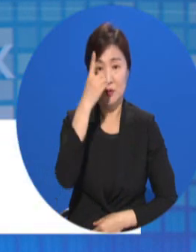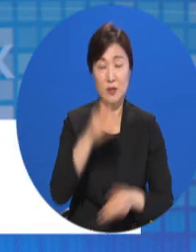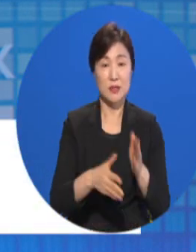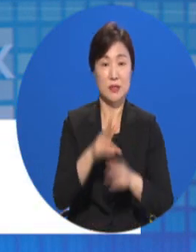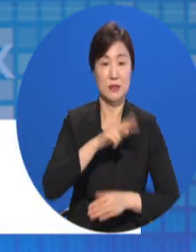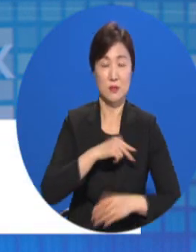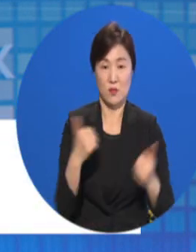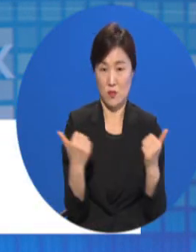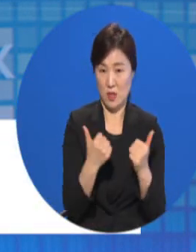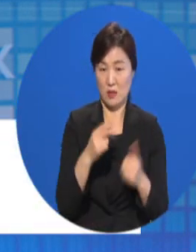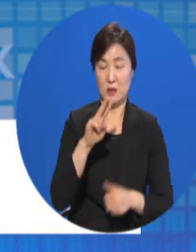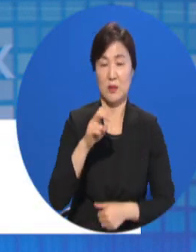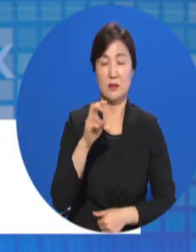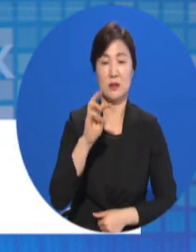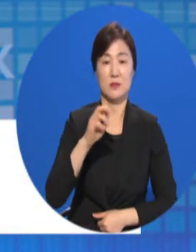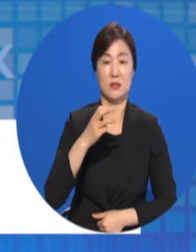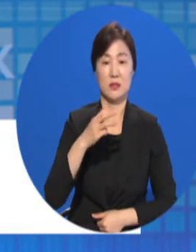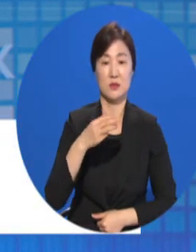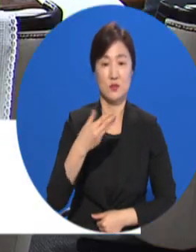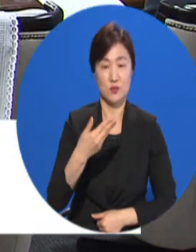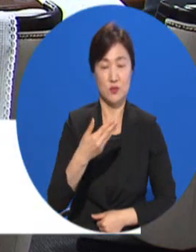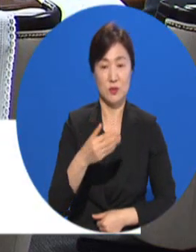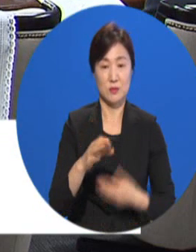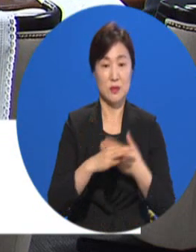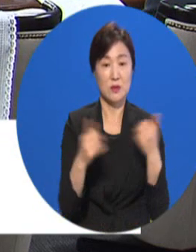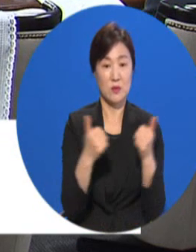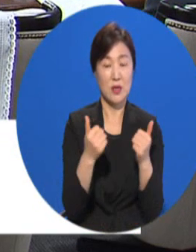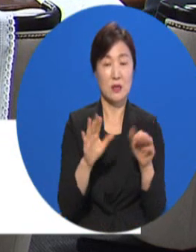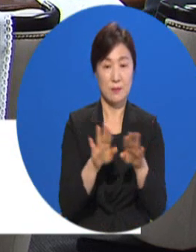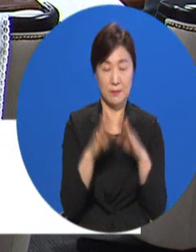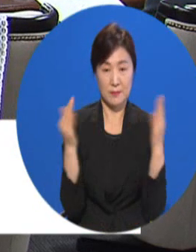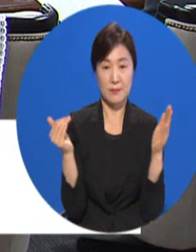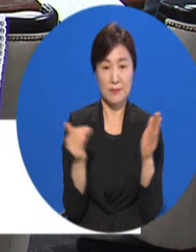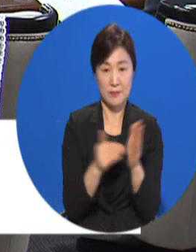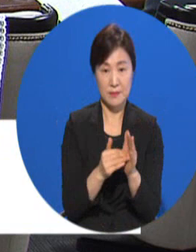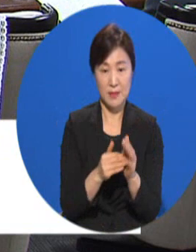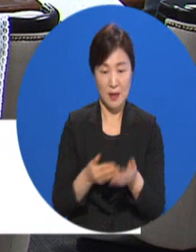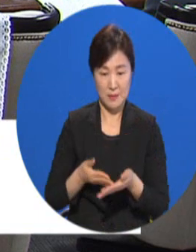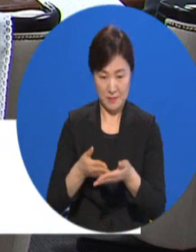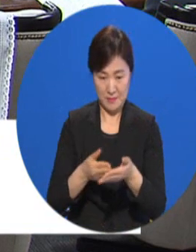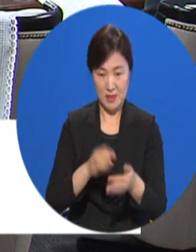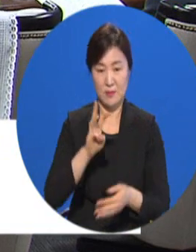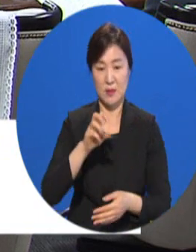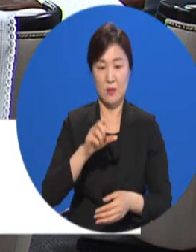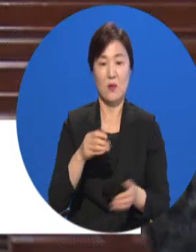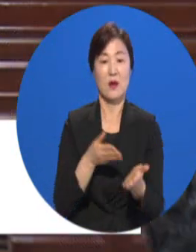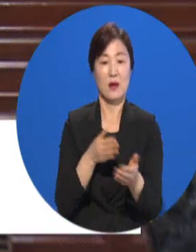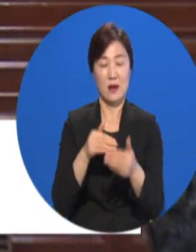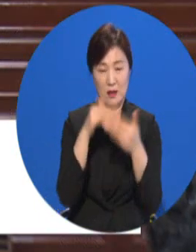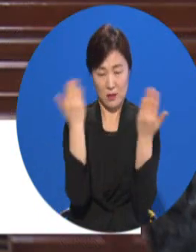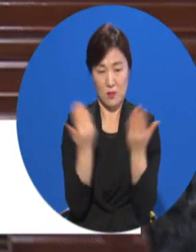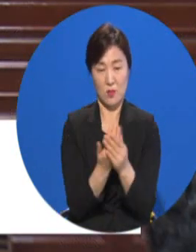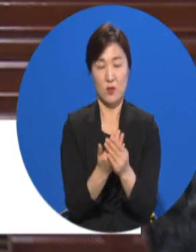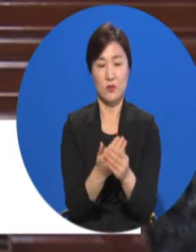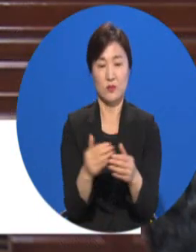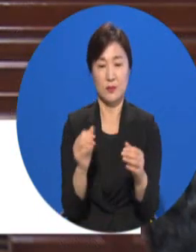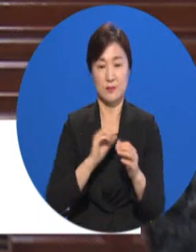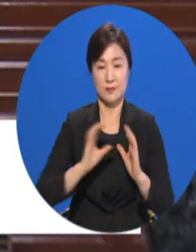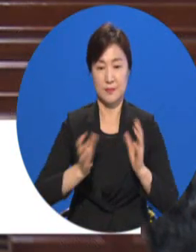순천시의회가 제239회 임시회 제2차 본회의를 열어 상정된 35건의 안건을 심의